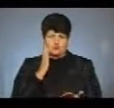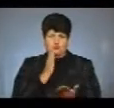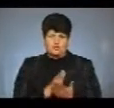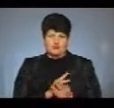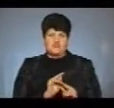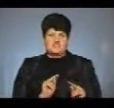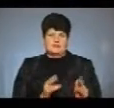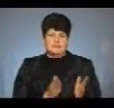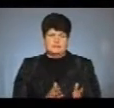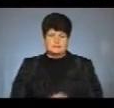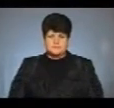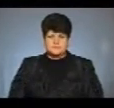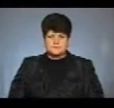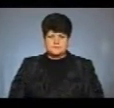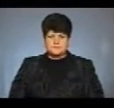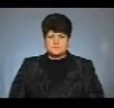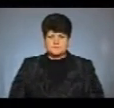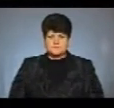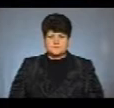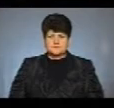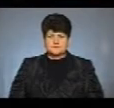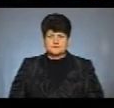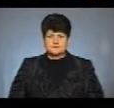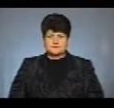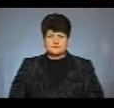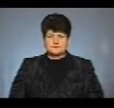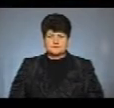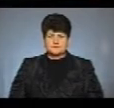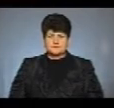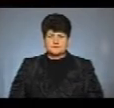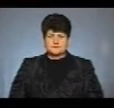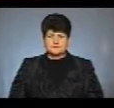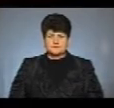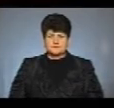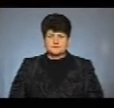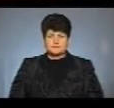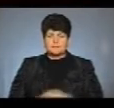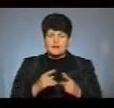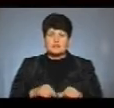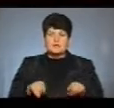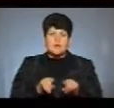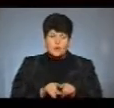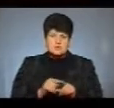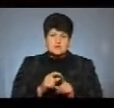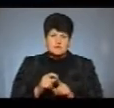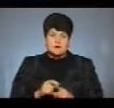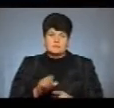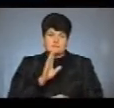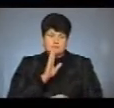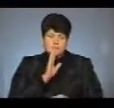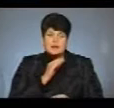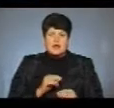вчителем. Також, за словами Марі Снайдер, для